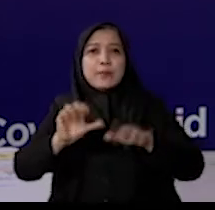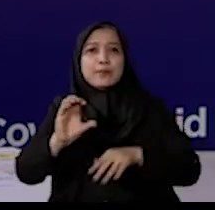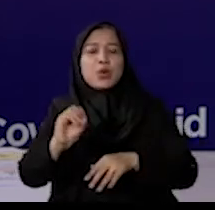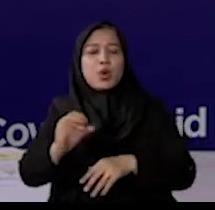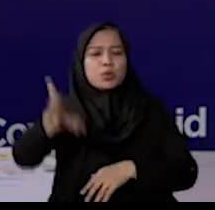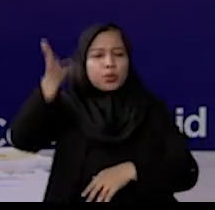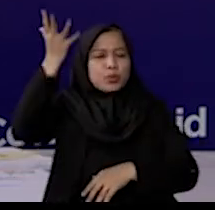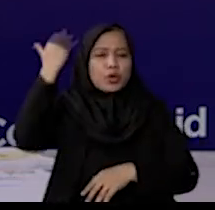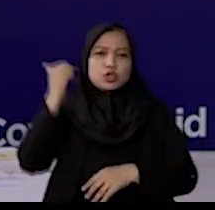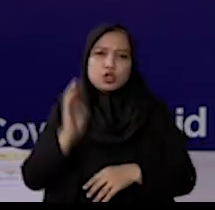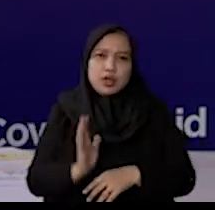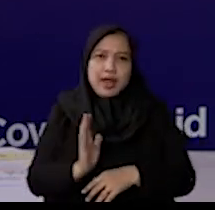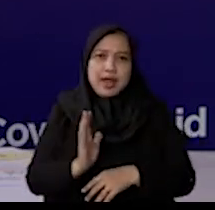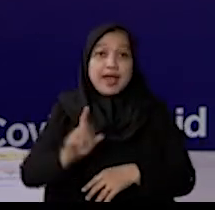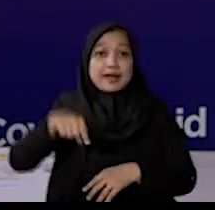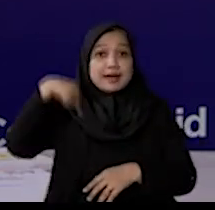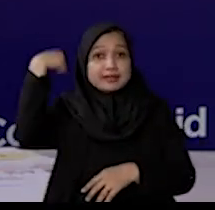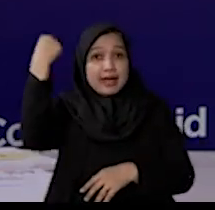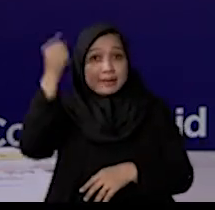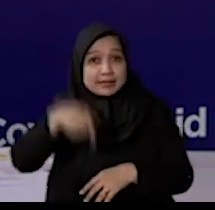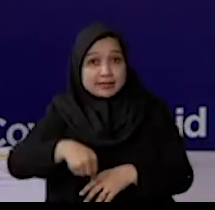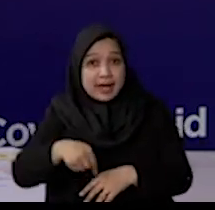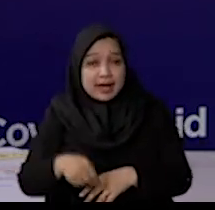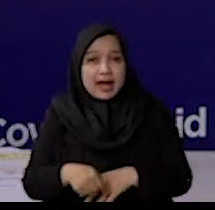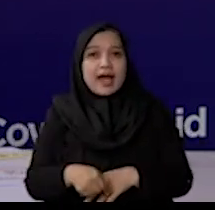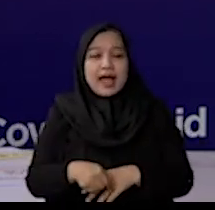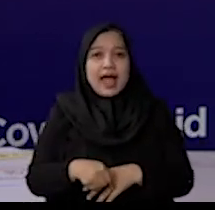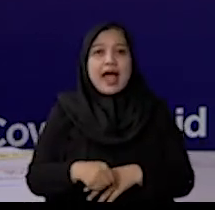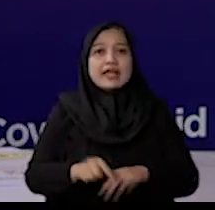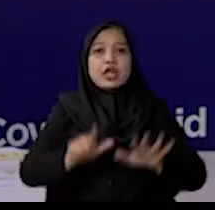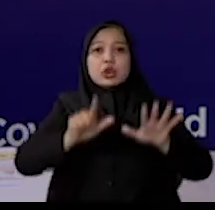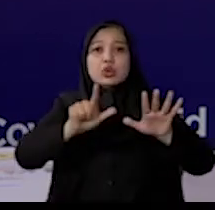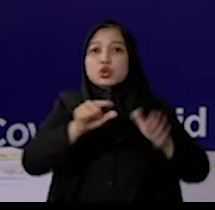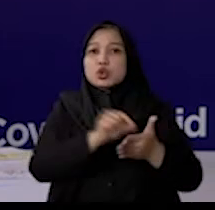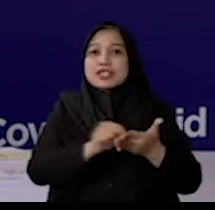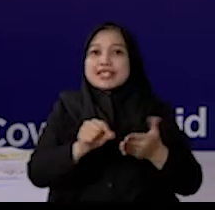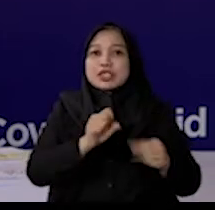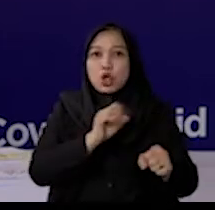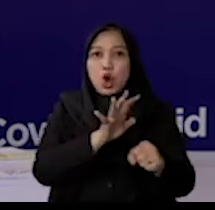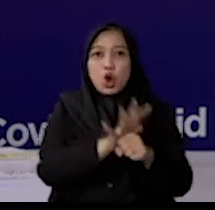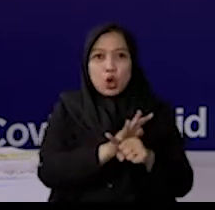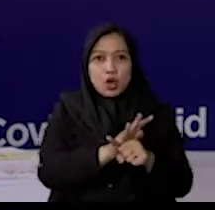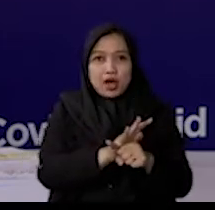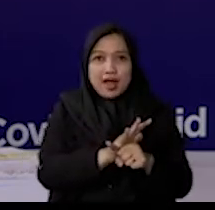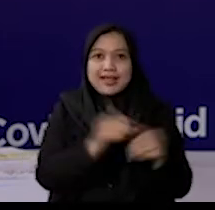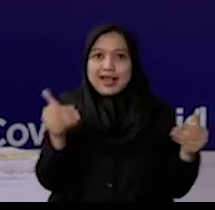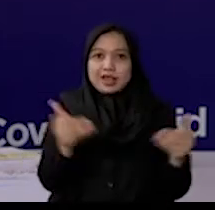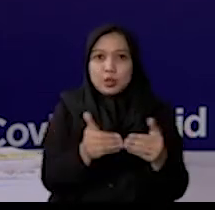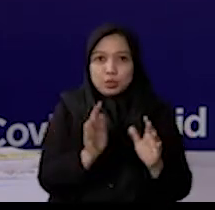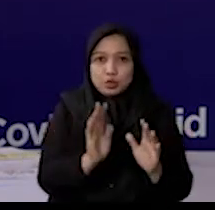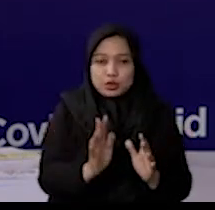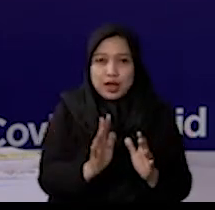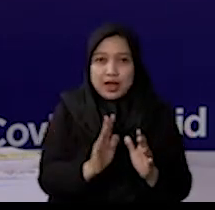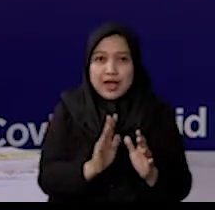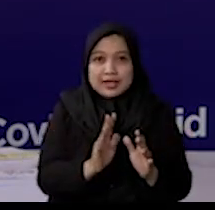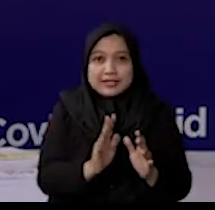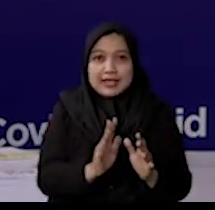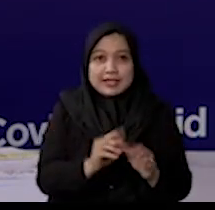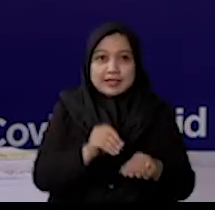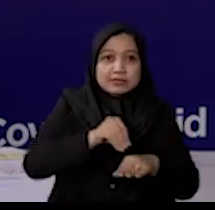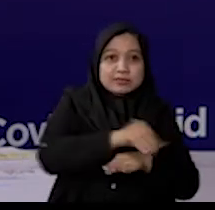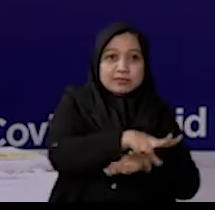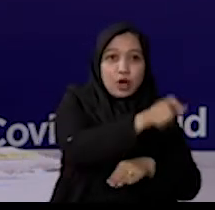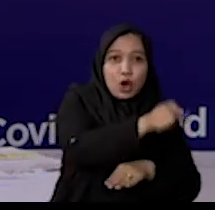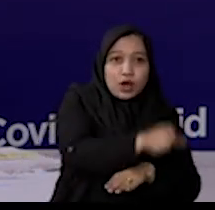dan sampai saat ini sudah terdapat 7 jenis virus corona yang dapat menginfeksi manusia, dan